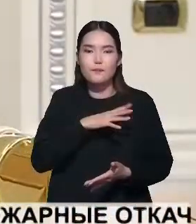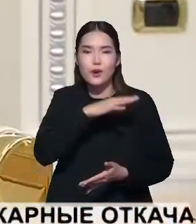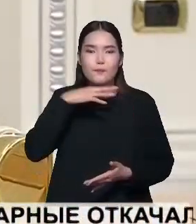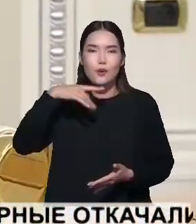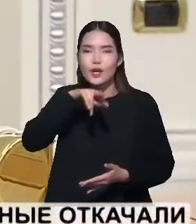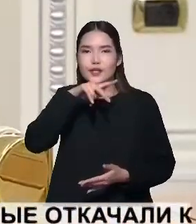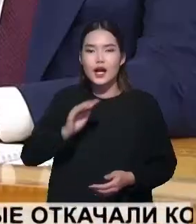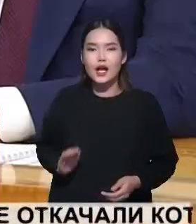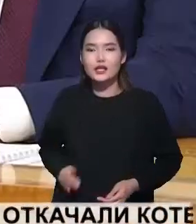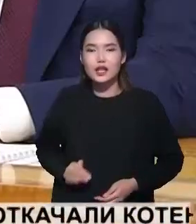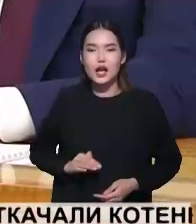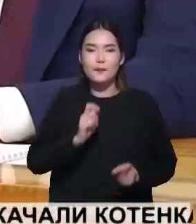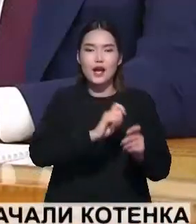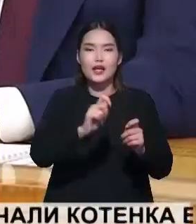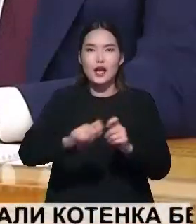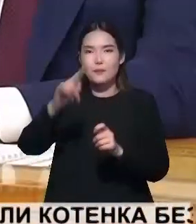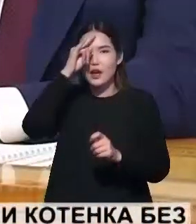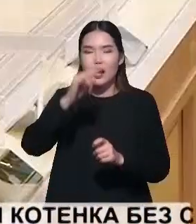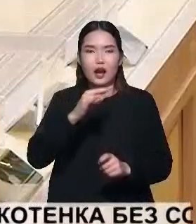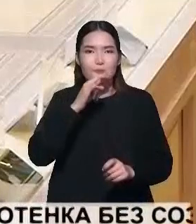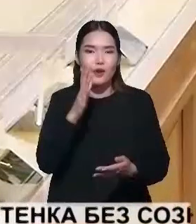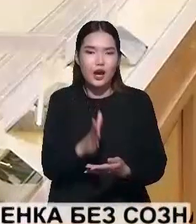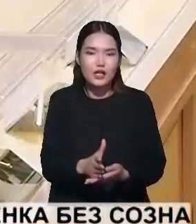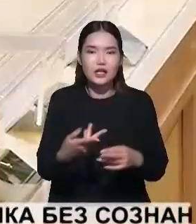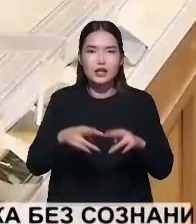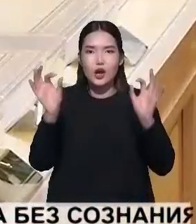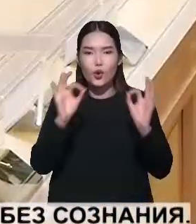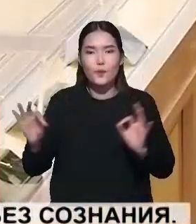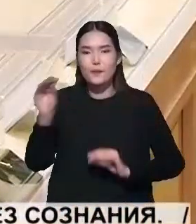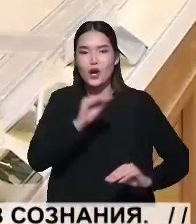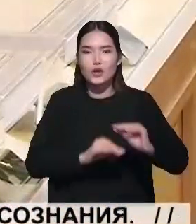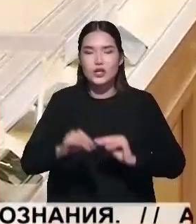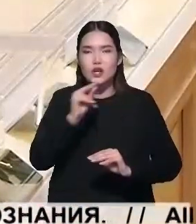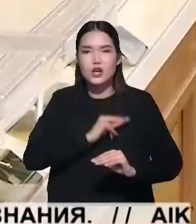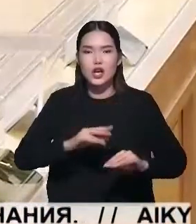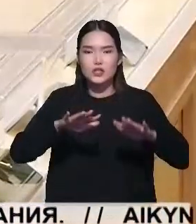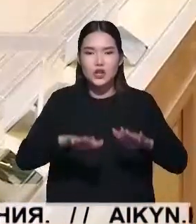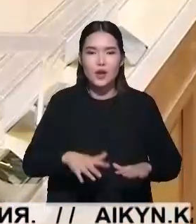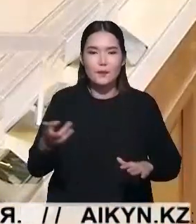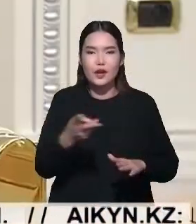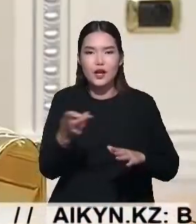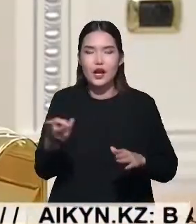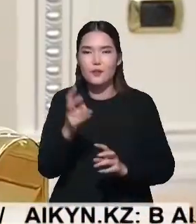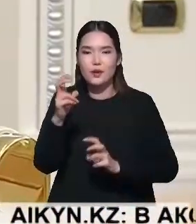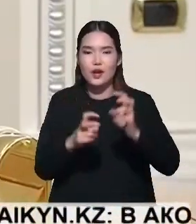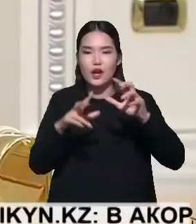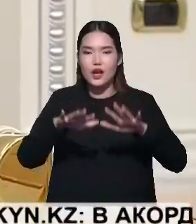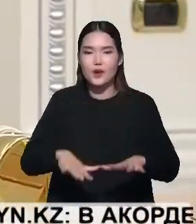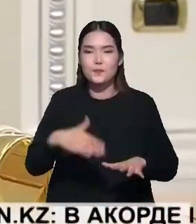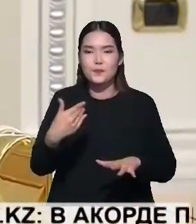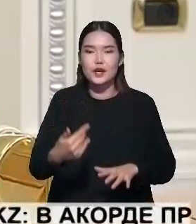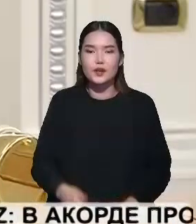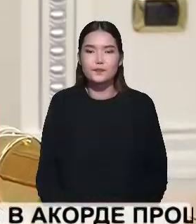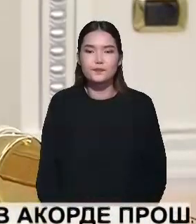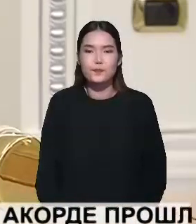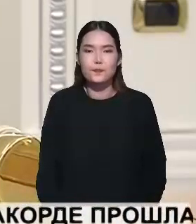корейские компании инвестируют в Казахстан, способствуя таким образом созданию рабочих мест и развитию промышленности.